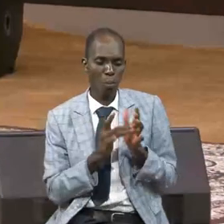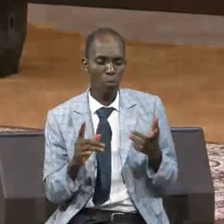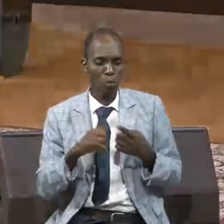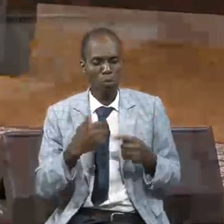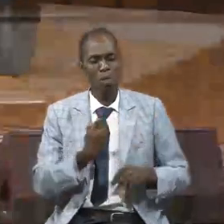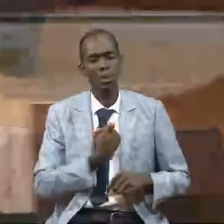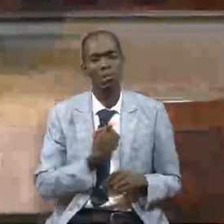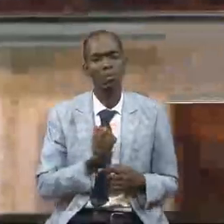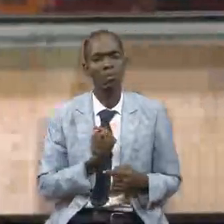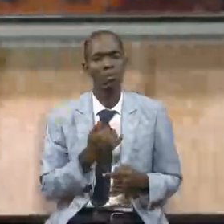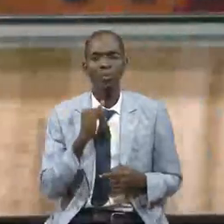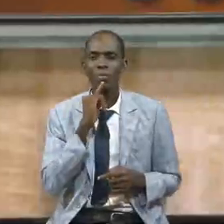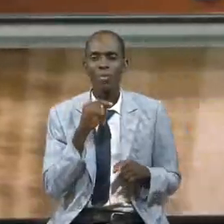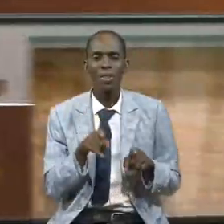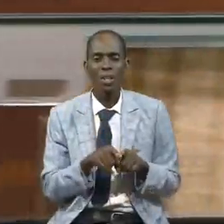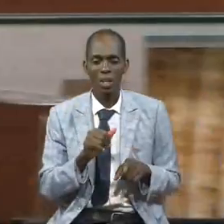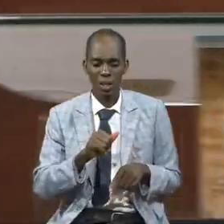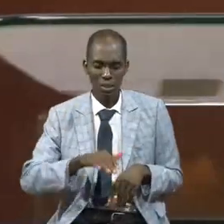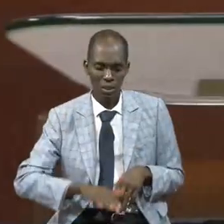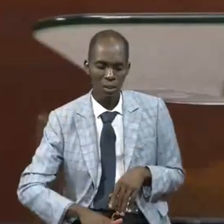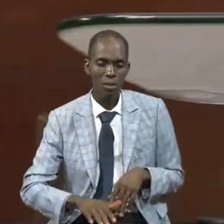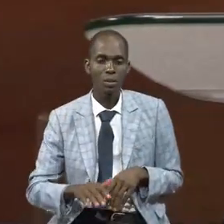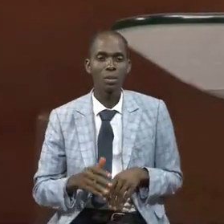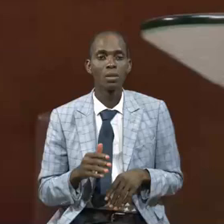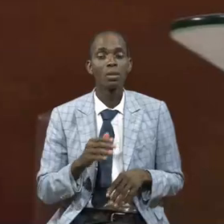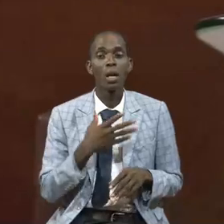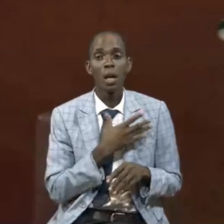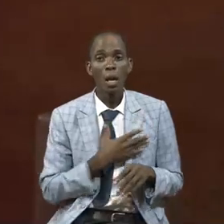C'est comme un petit enfant,